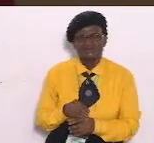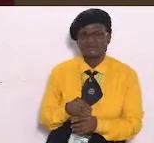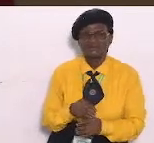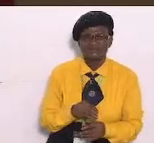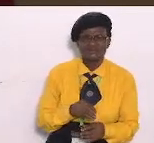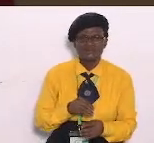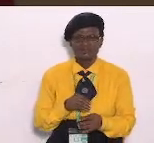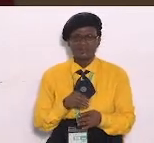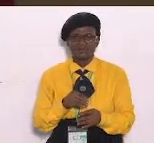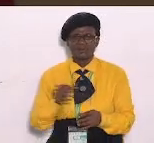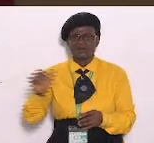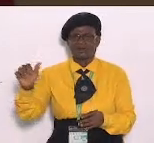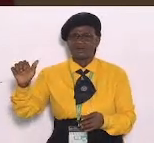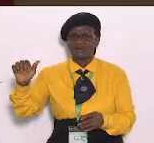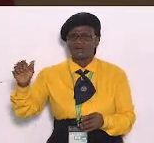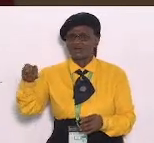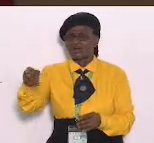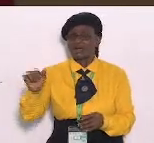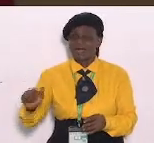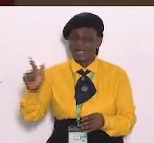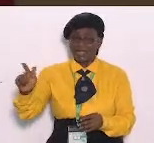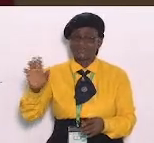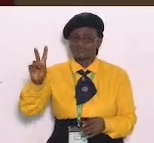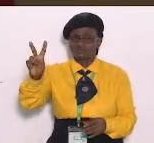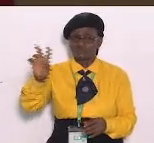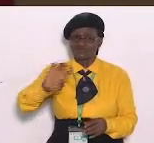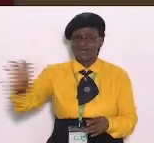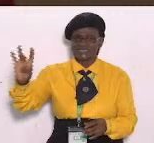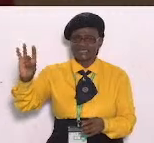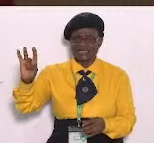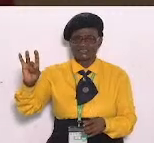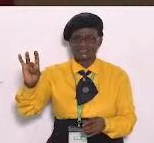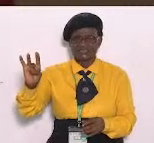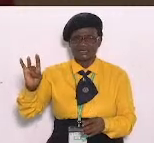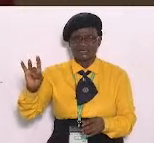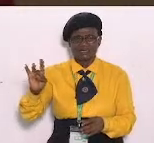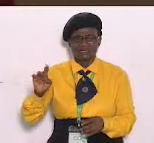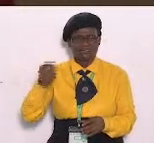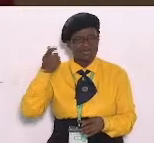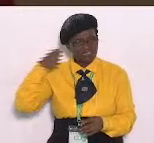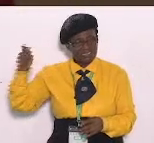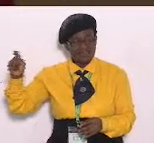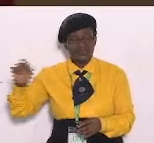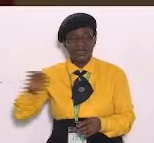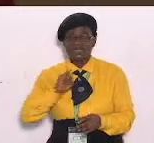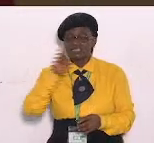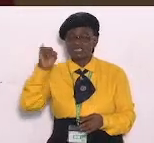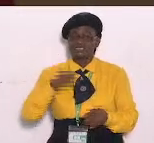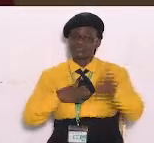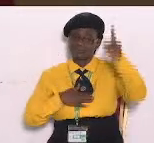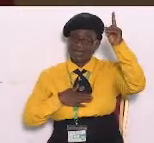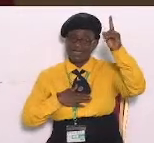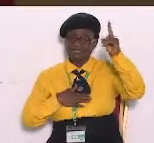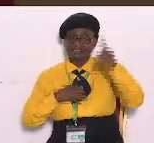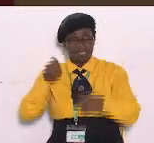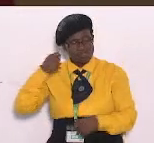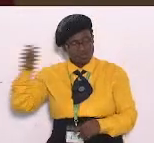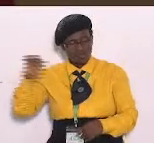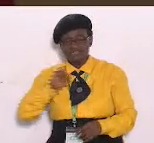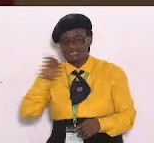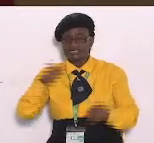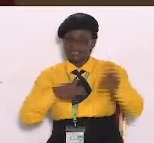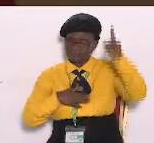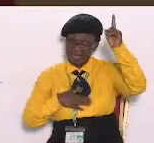dit Ag 2 verset 8 que l'argent